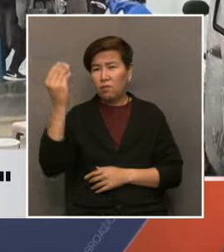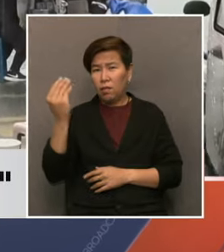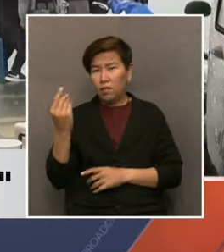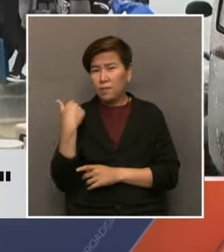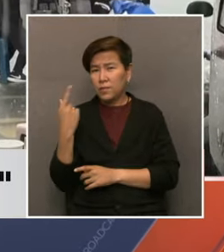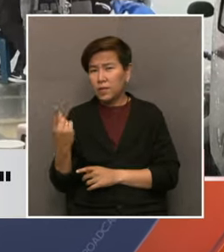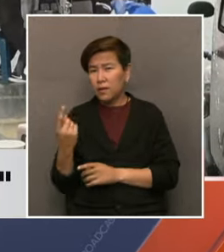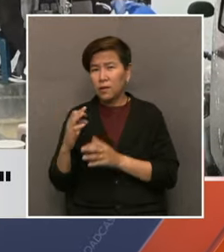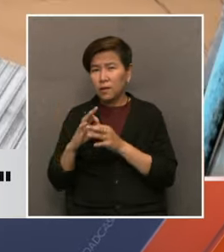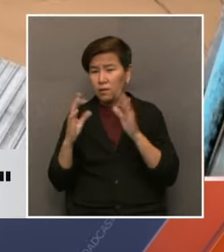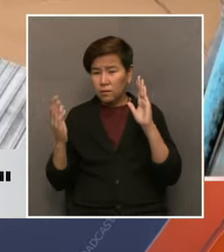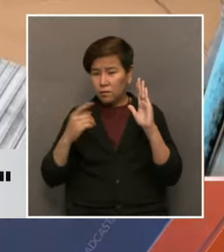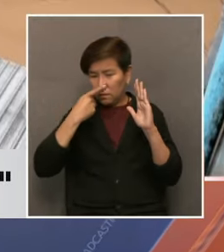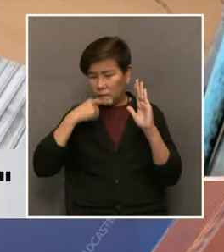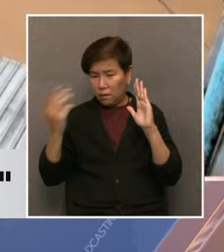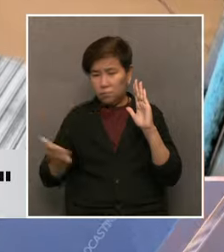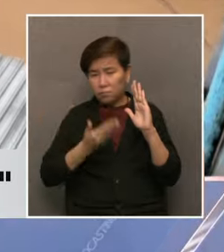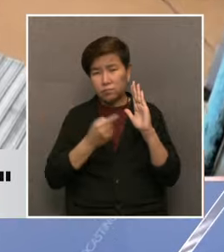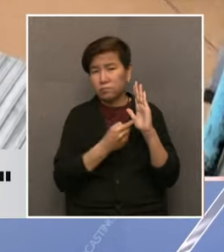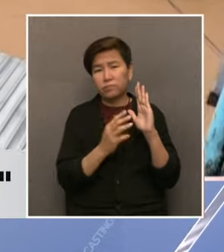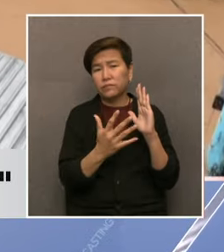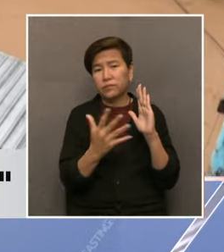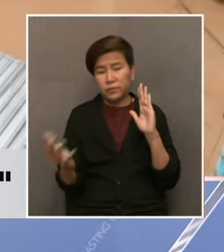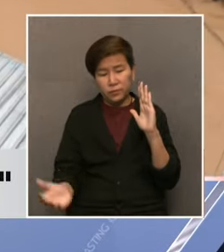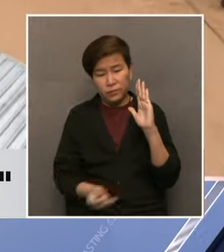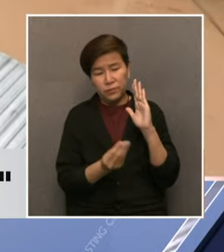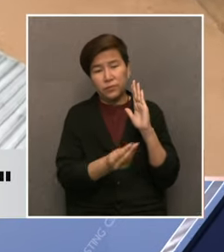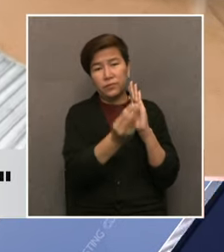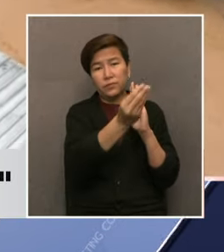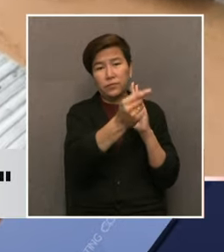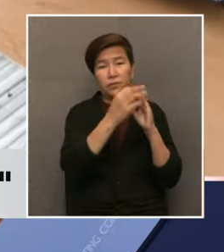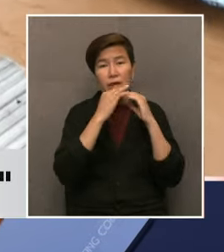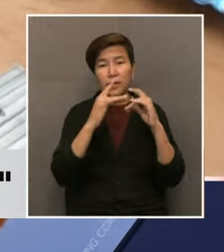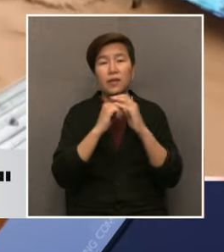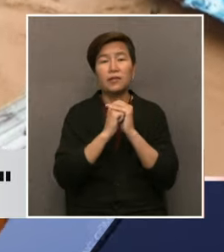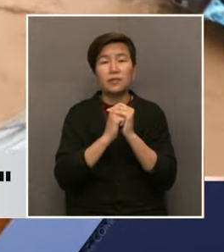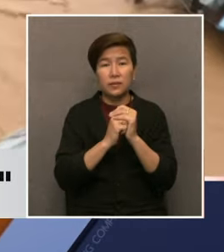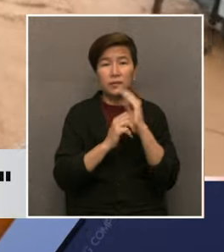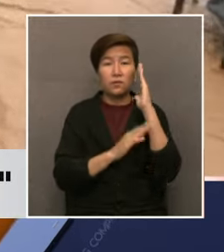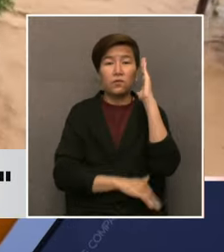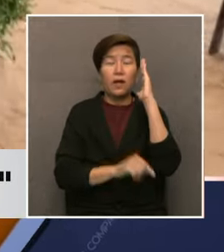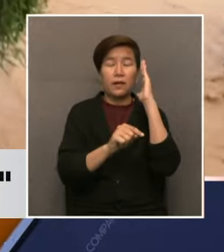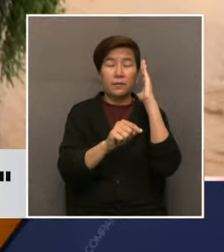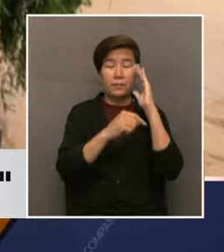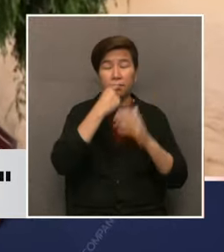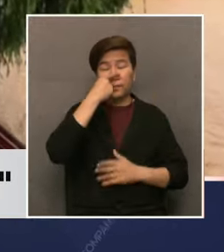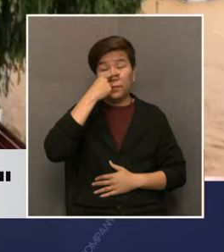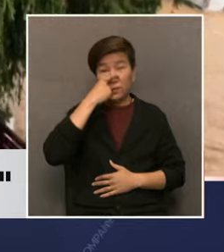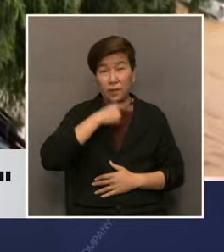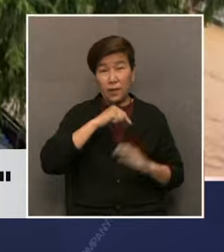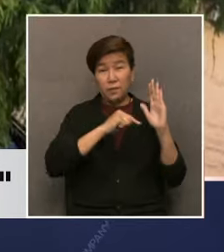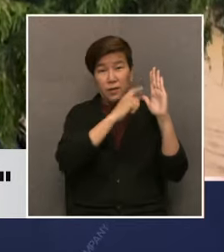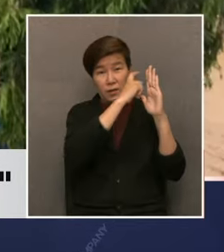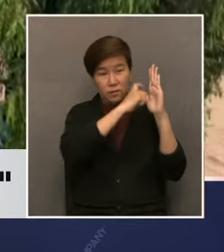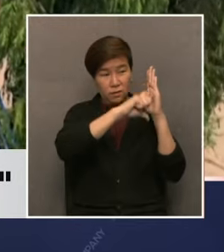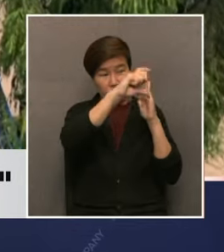เนี่ยก็จะยังคงไม่เคลื่อนตัวเข้ามาทางบ้านเราคือไม่ได้ลงผ่านทางด้านทะเลจีนใต้นะครับแต่ว่าของเราเนี่ยมีหย่อมความกดอากาศต่ำอยู่เพรา